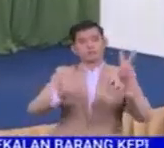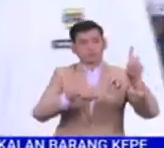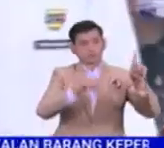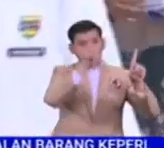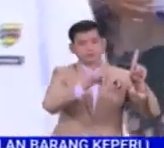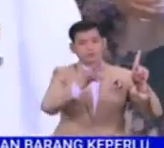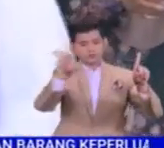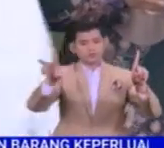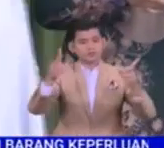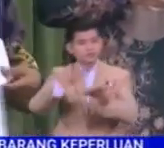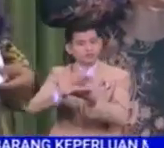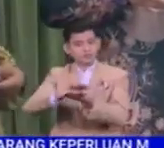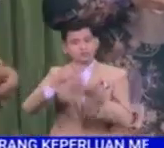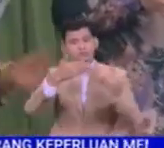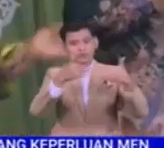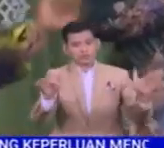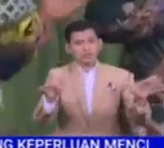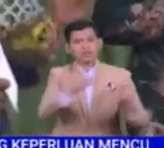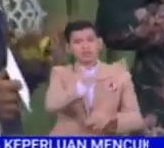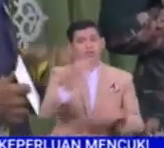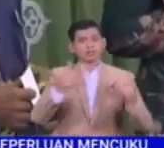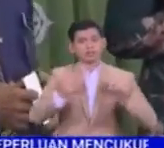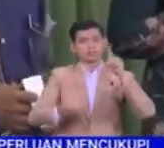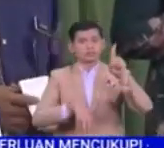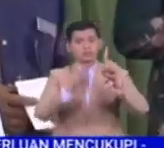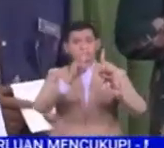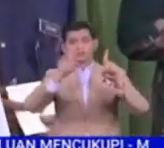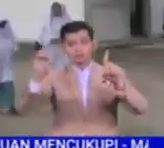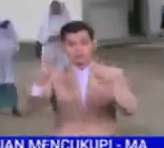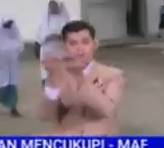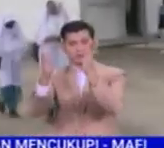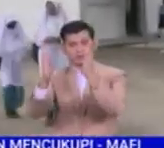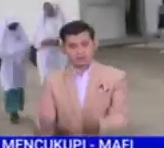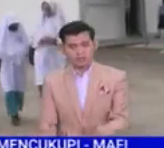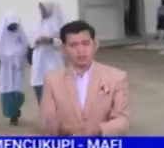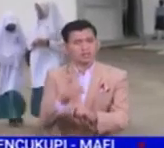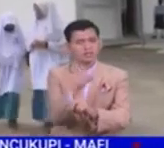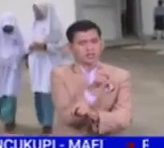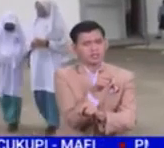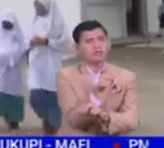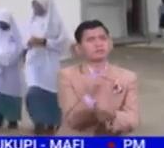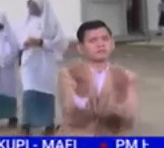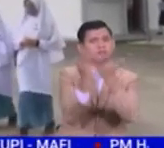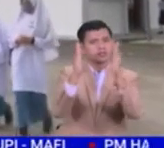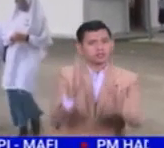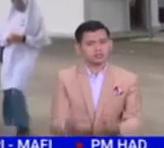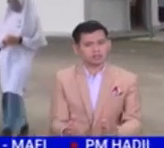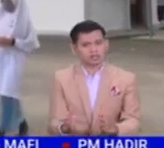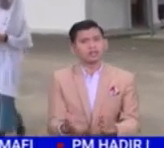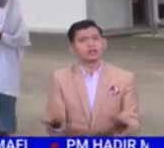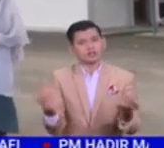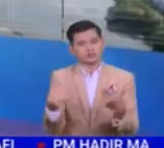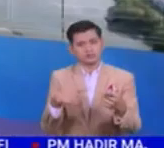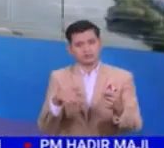Mac lalu itu menempatkan 160 pelajar yang kebanyakannya dari pedalaman bawah Beaufort.